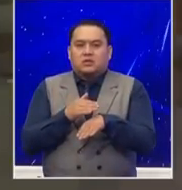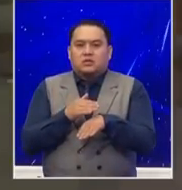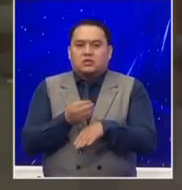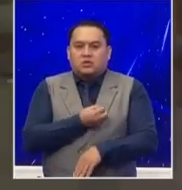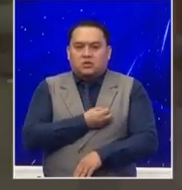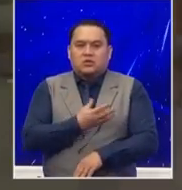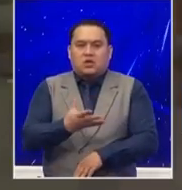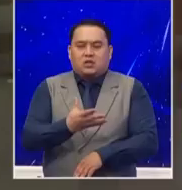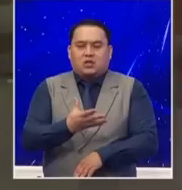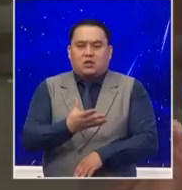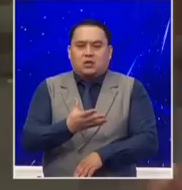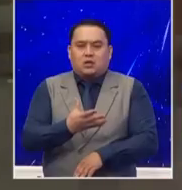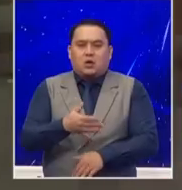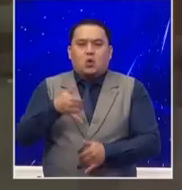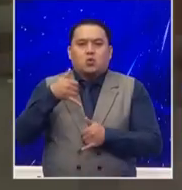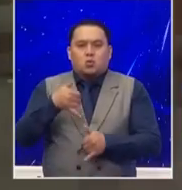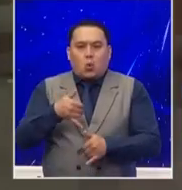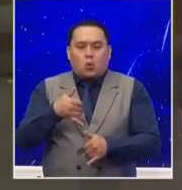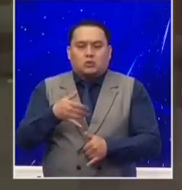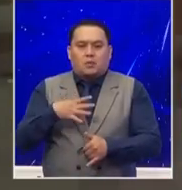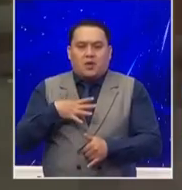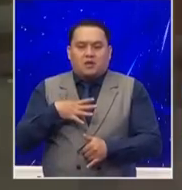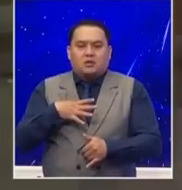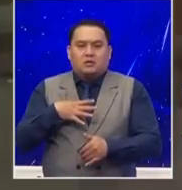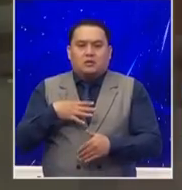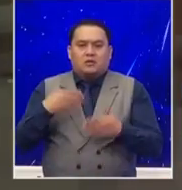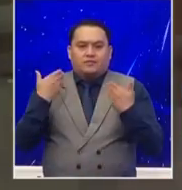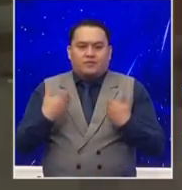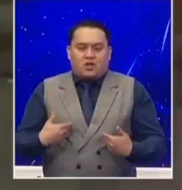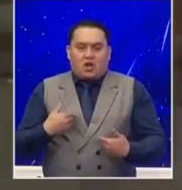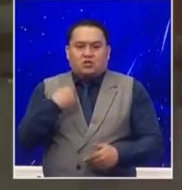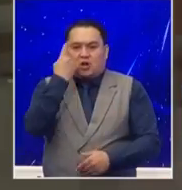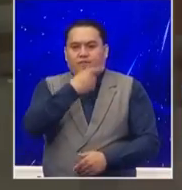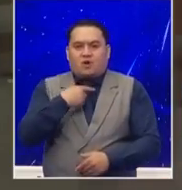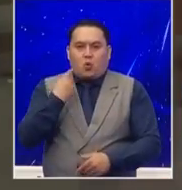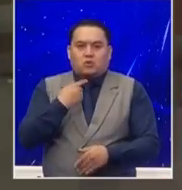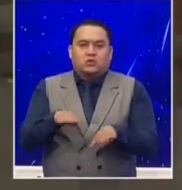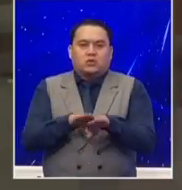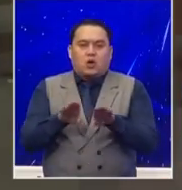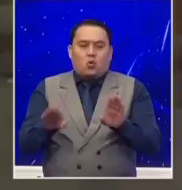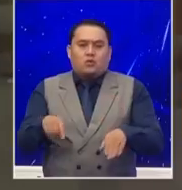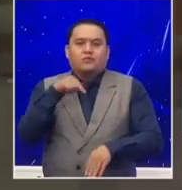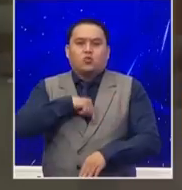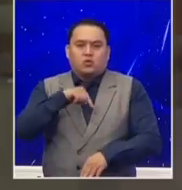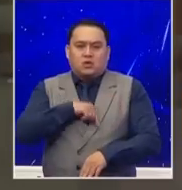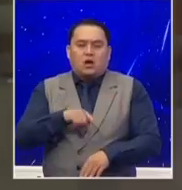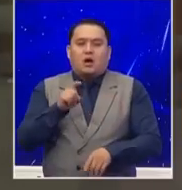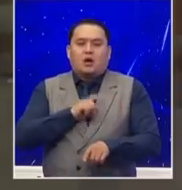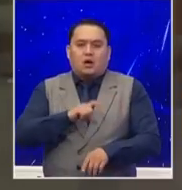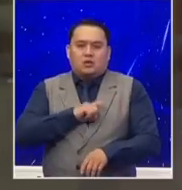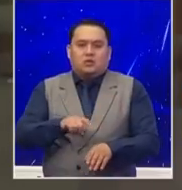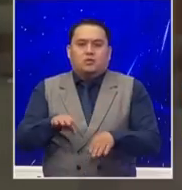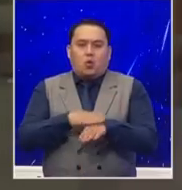щедрым. Какой у него рост, какой у него внешность, такой и у него нутро. Вот.